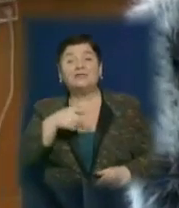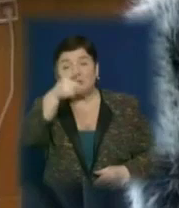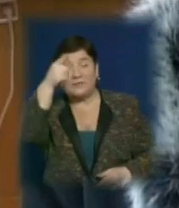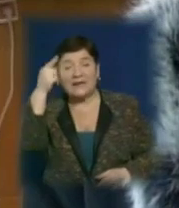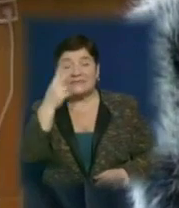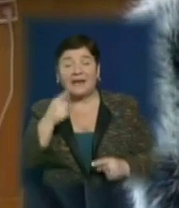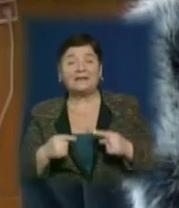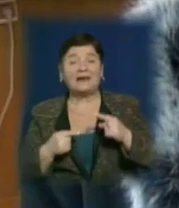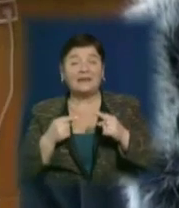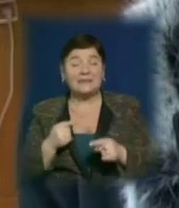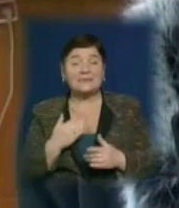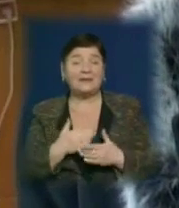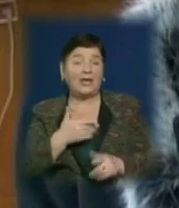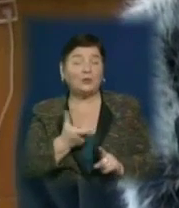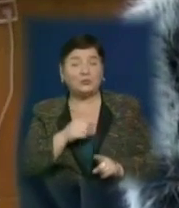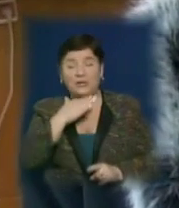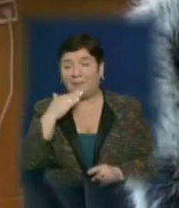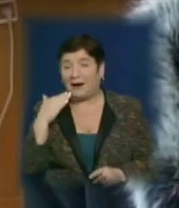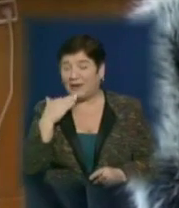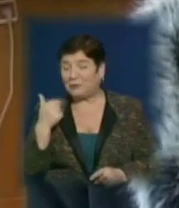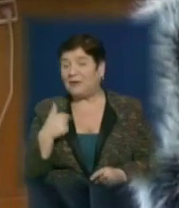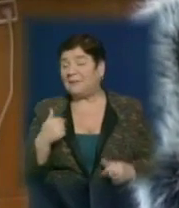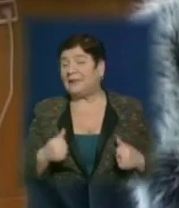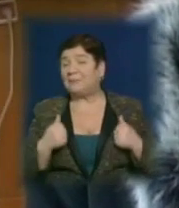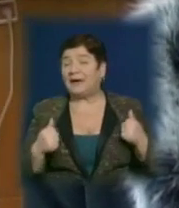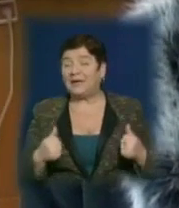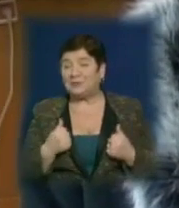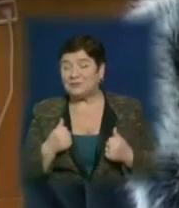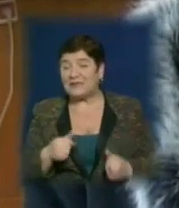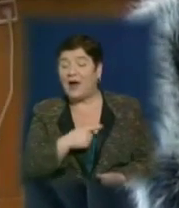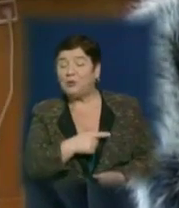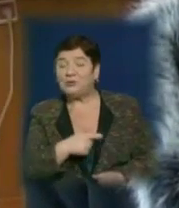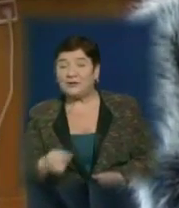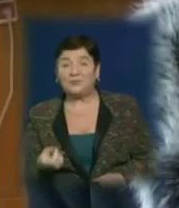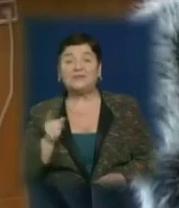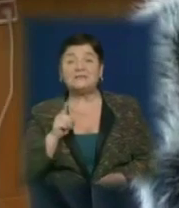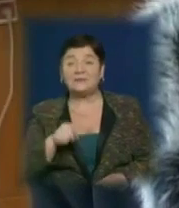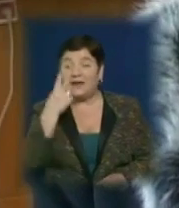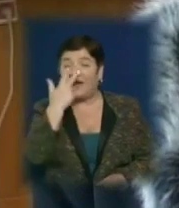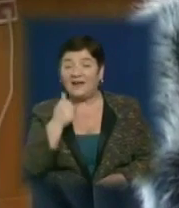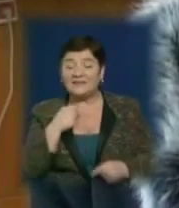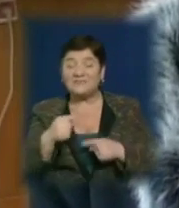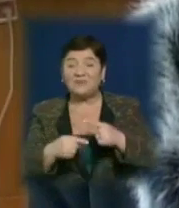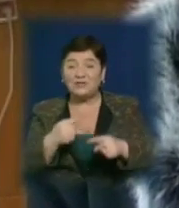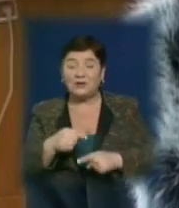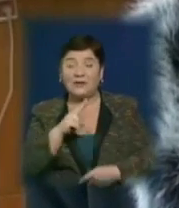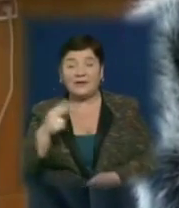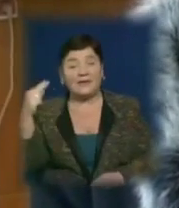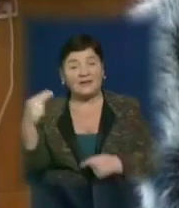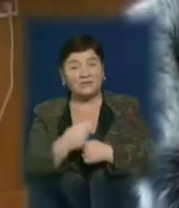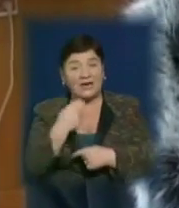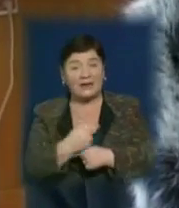різдвяних традицій є дуже багато, і ми намагаємося дотримуватися тих звичаїв, які нас навчає